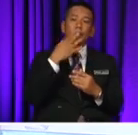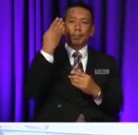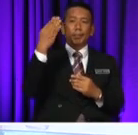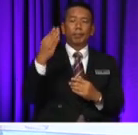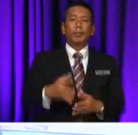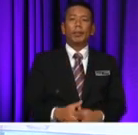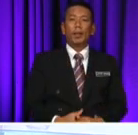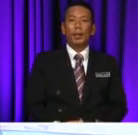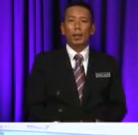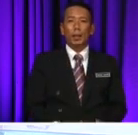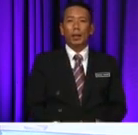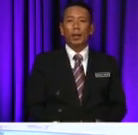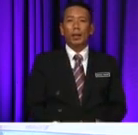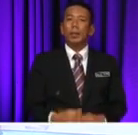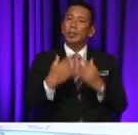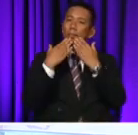Oke Alhamdulillah